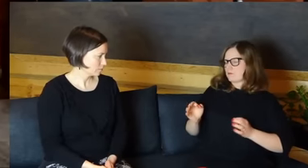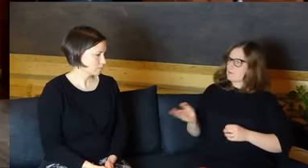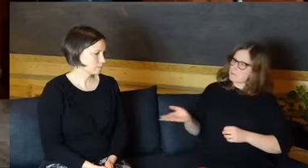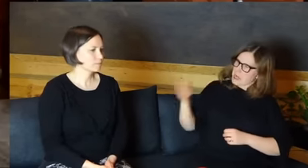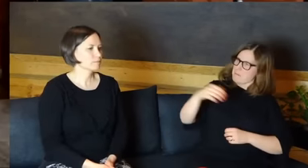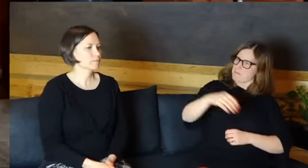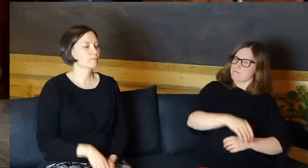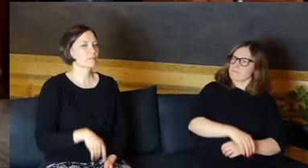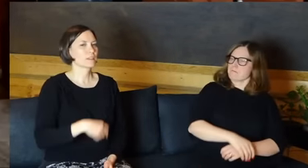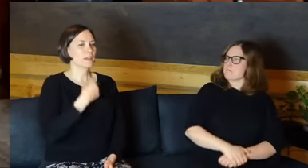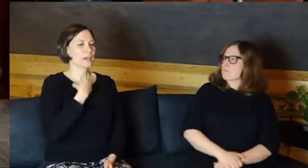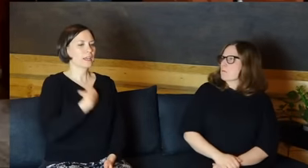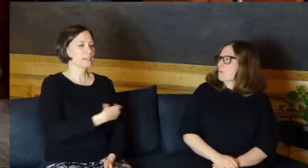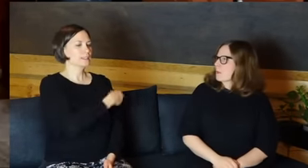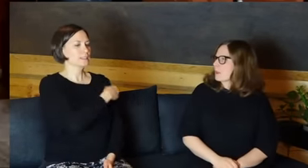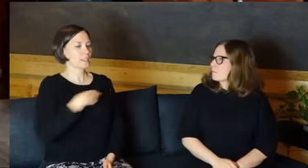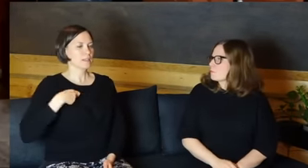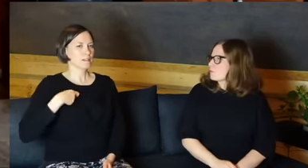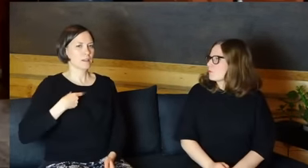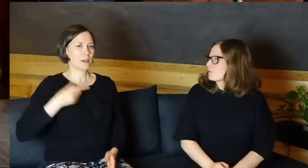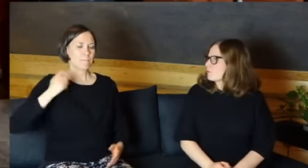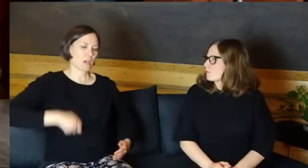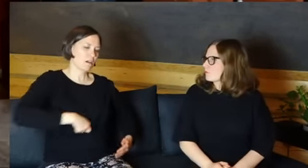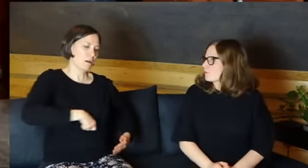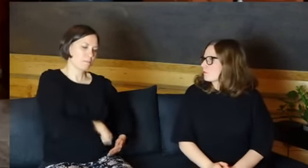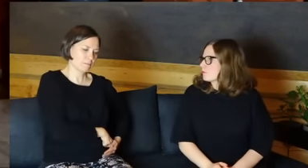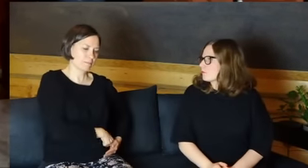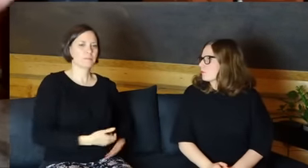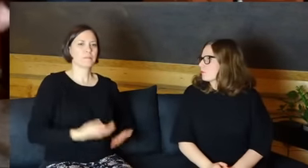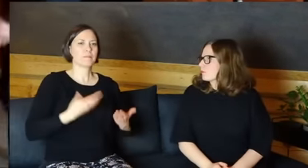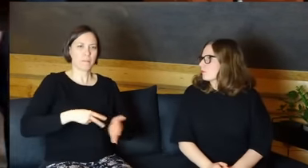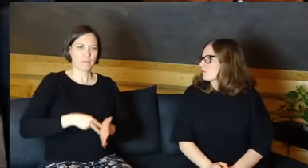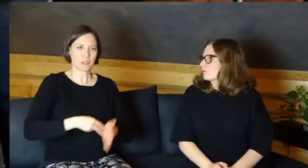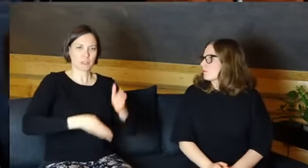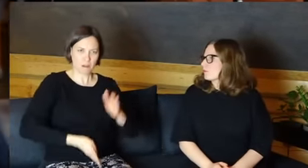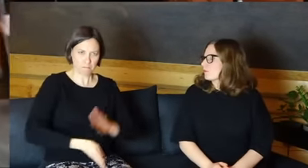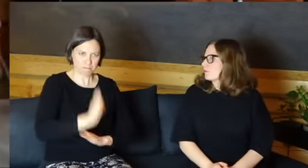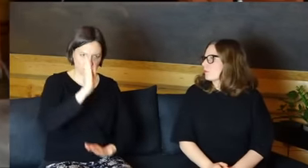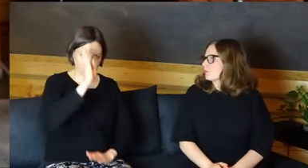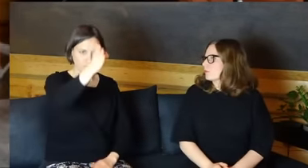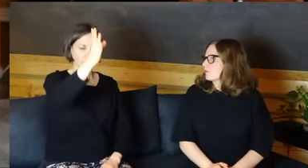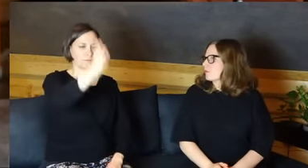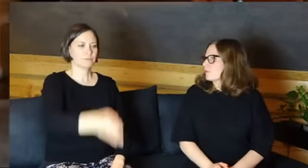risti minun rintaan, viekko mun tuppeen, siitä mun matkani pitää.